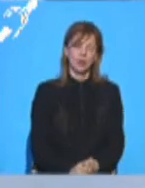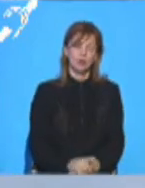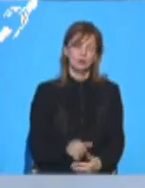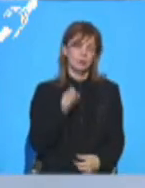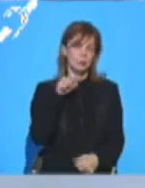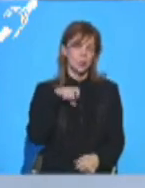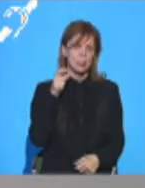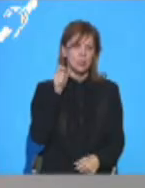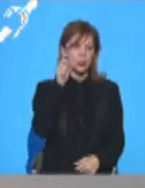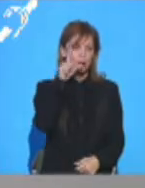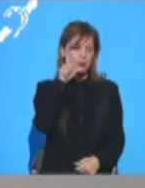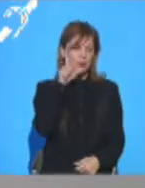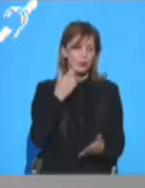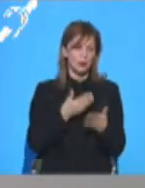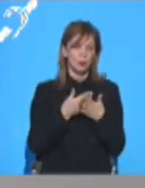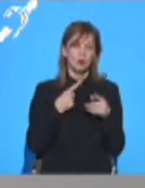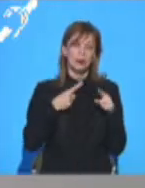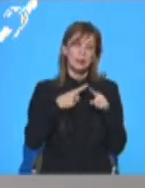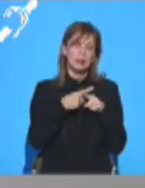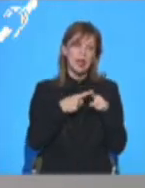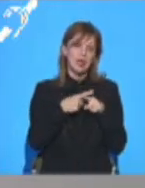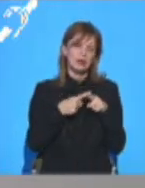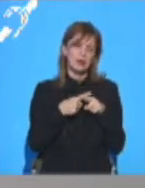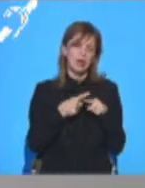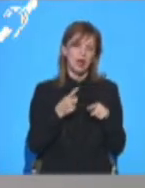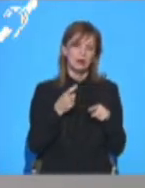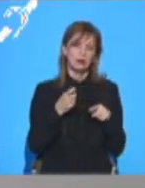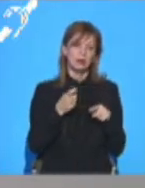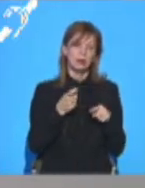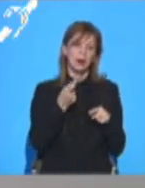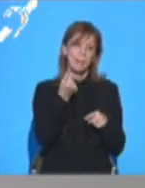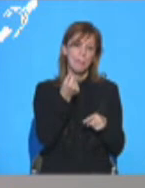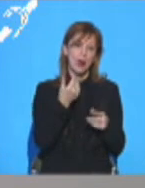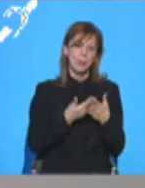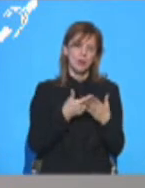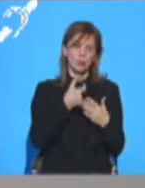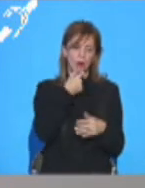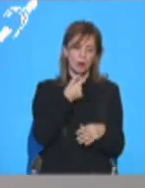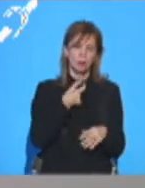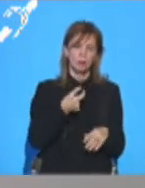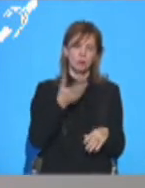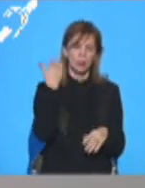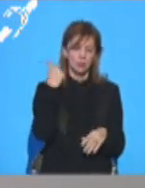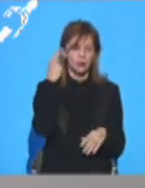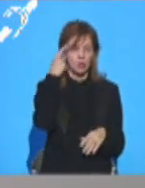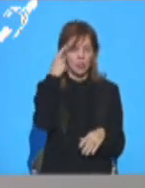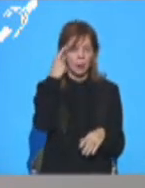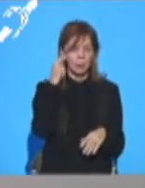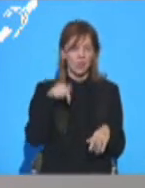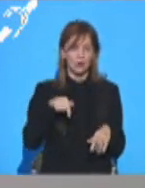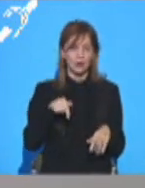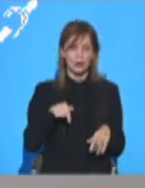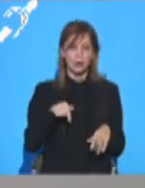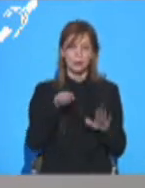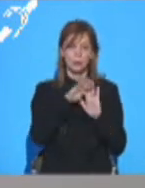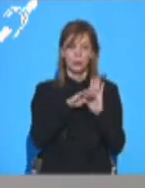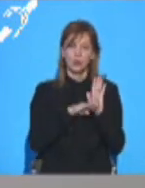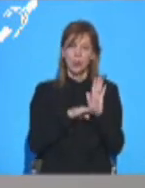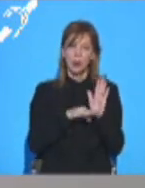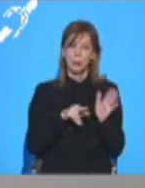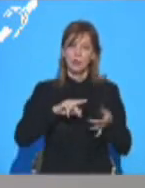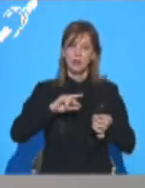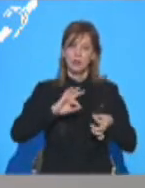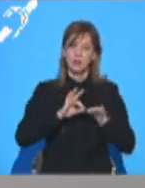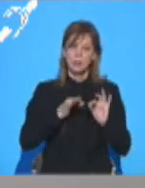că s-a tăiat practic din partea de finanțare, pentru că anul trecut știam cu toții că acest program